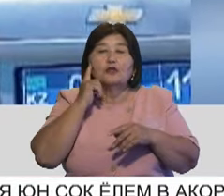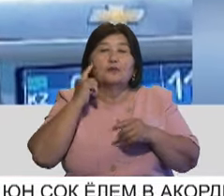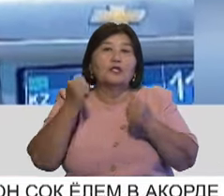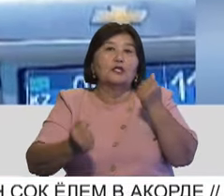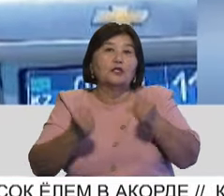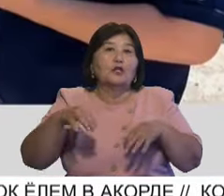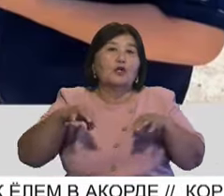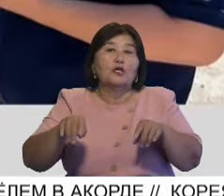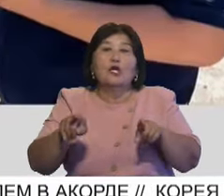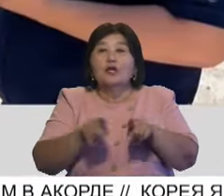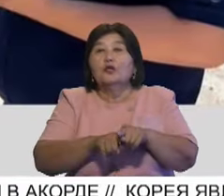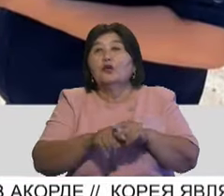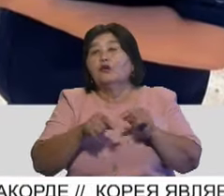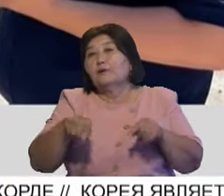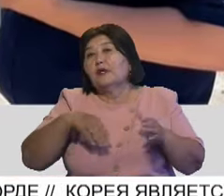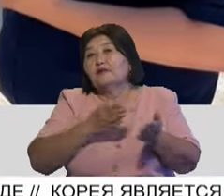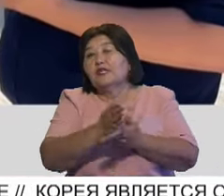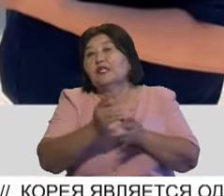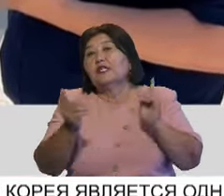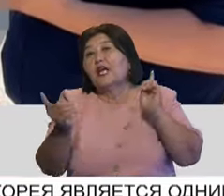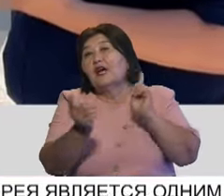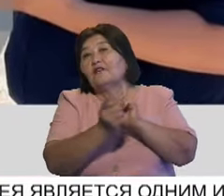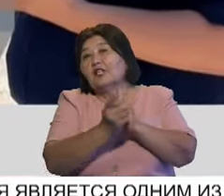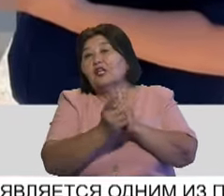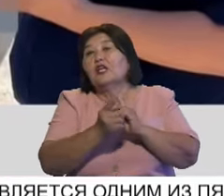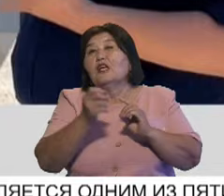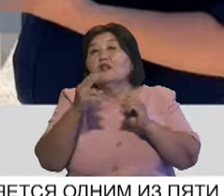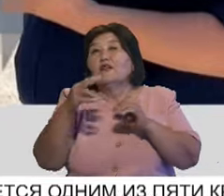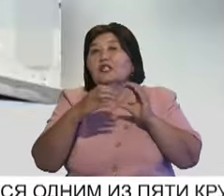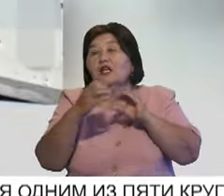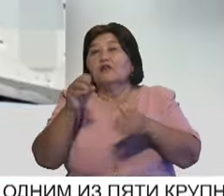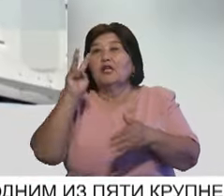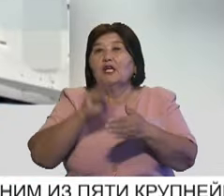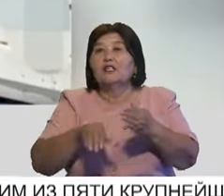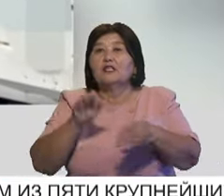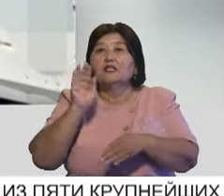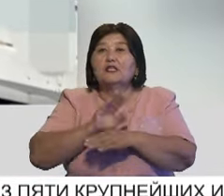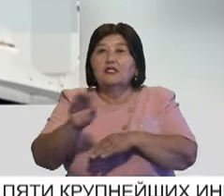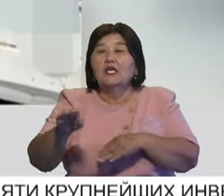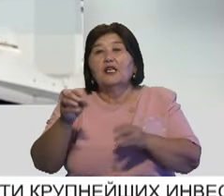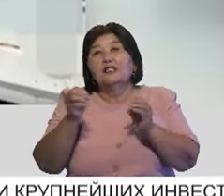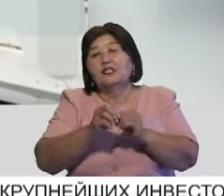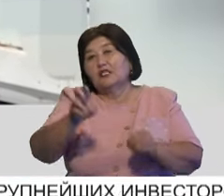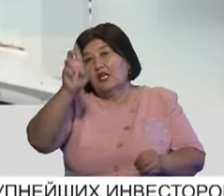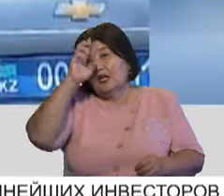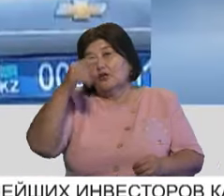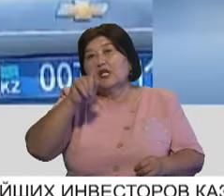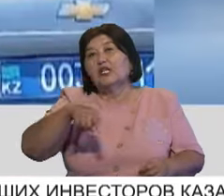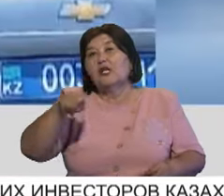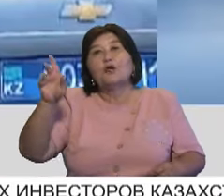рулём транспорта маневрирование выход на встречку 12 автомашин отправлены На штрафстоянку сняты 10 государственных